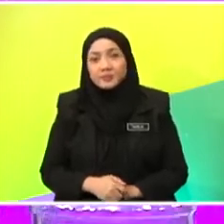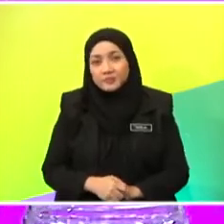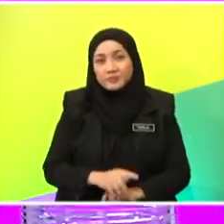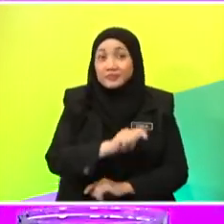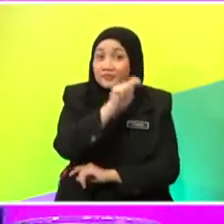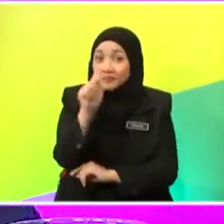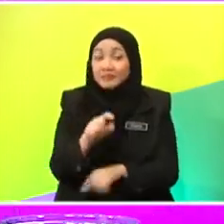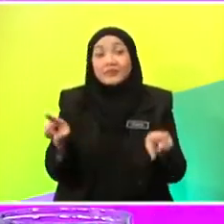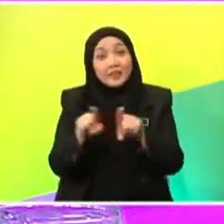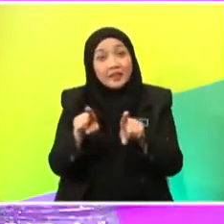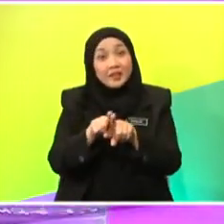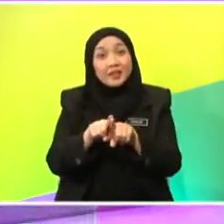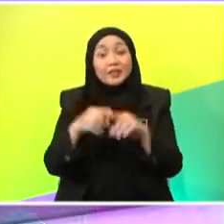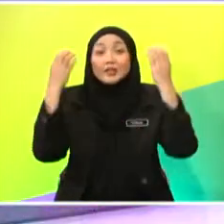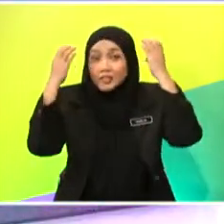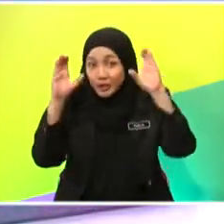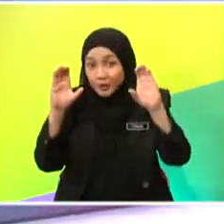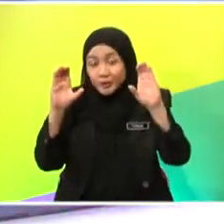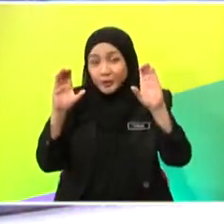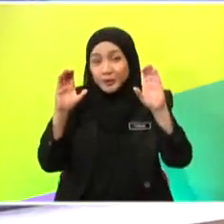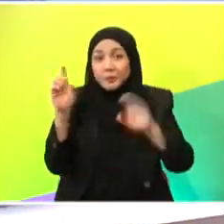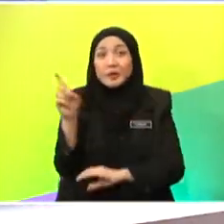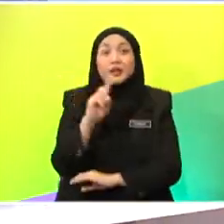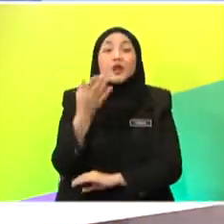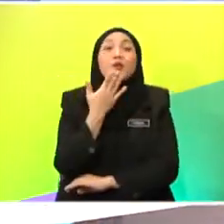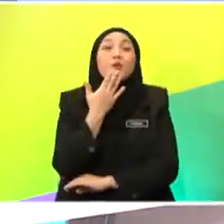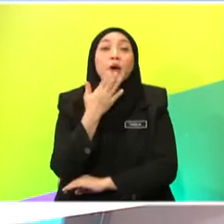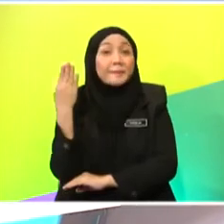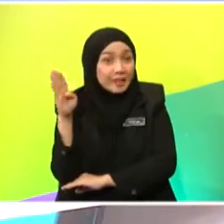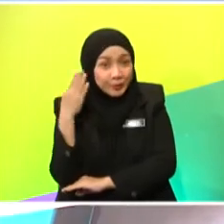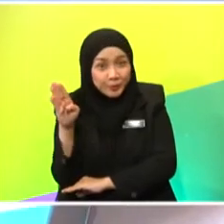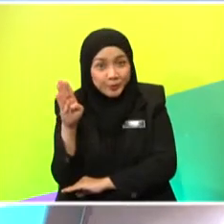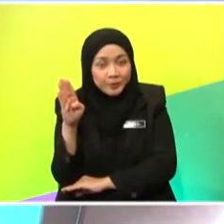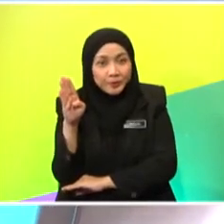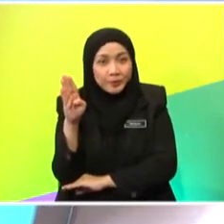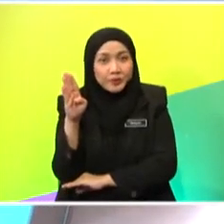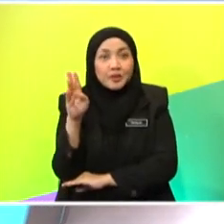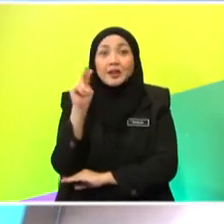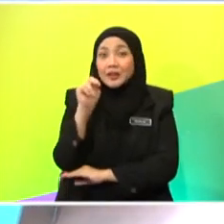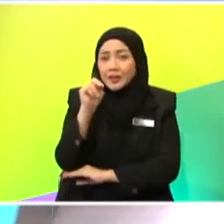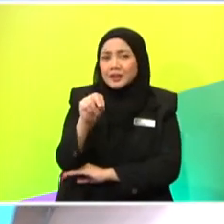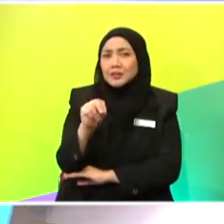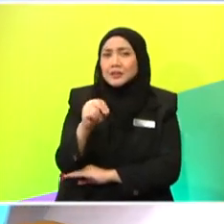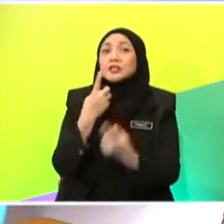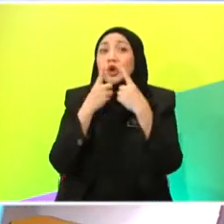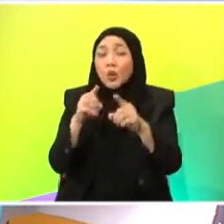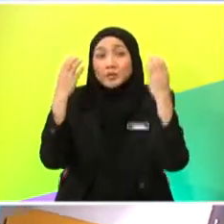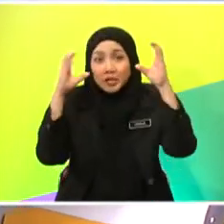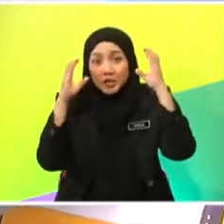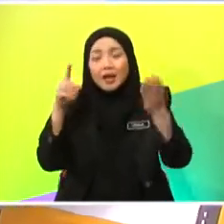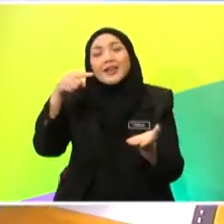tanya sama Cikgu Hana warna biru-hijau atiku